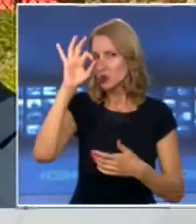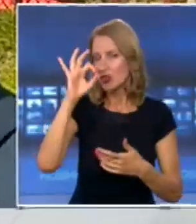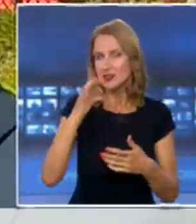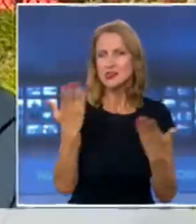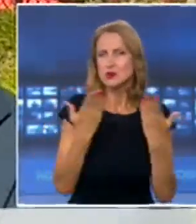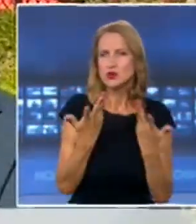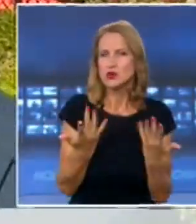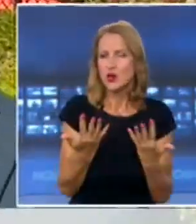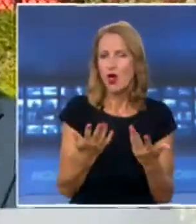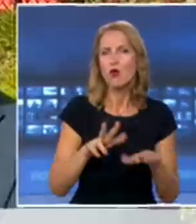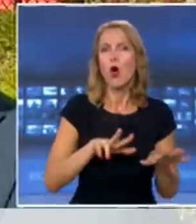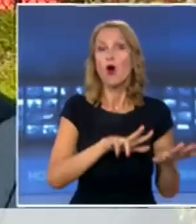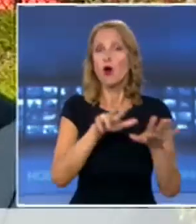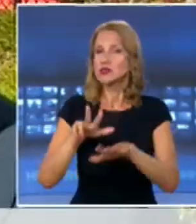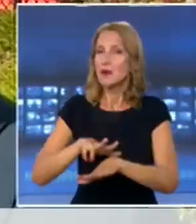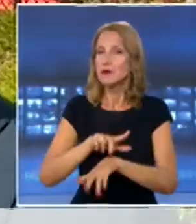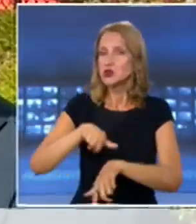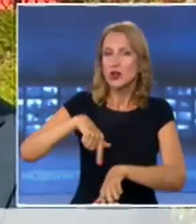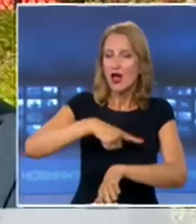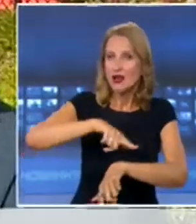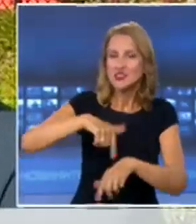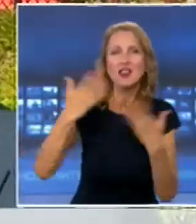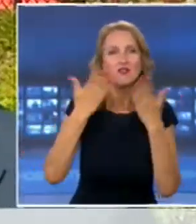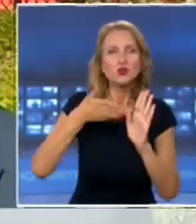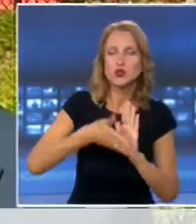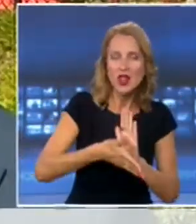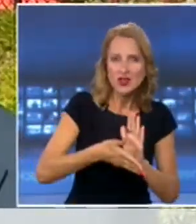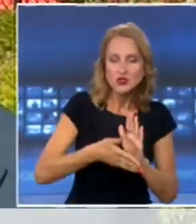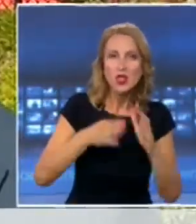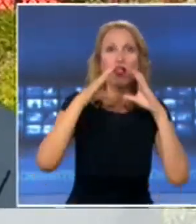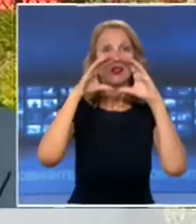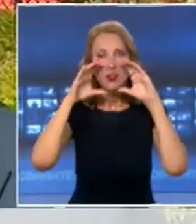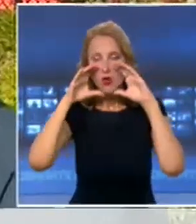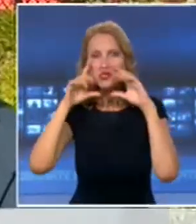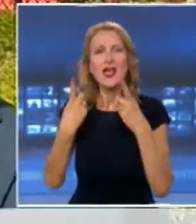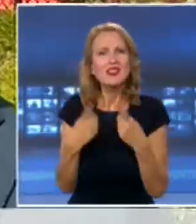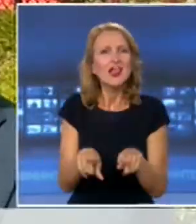8 някои повече часове. И носенето на една